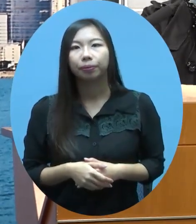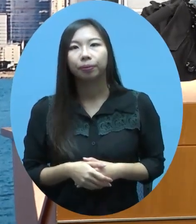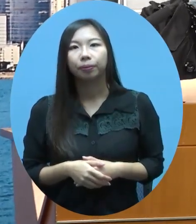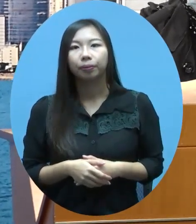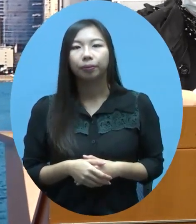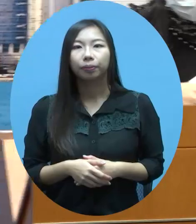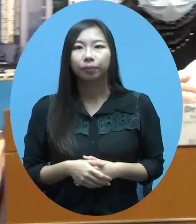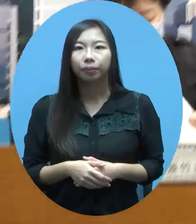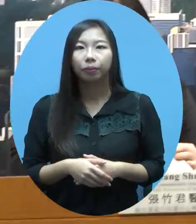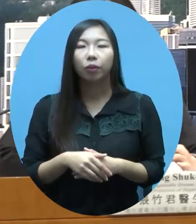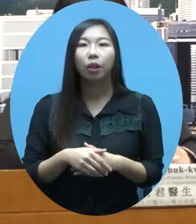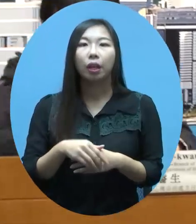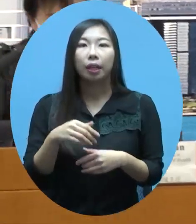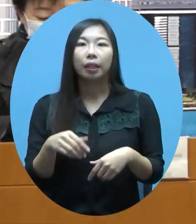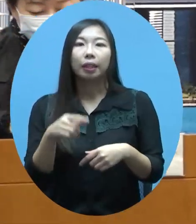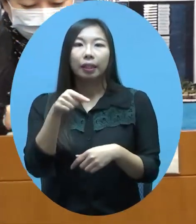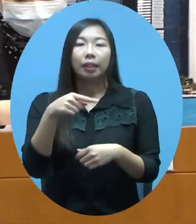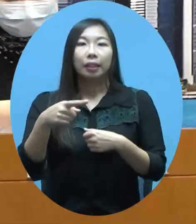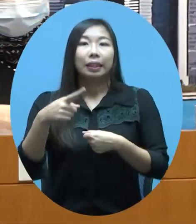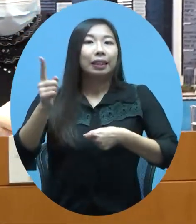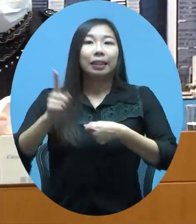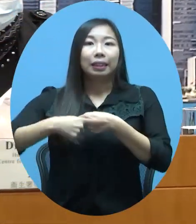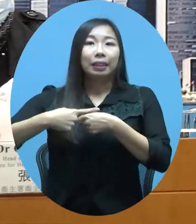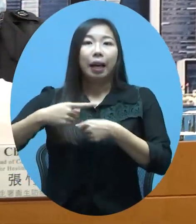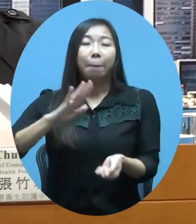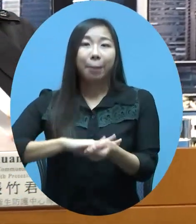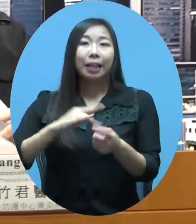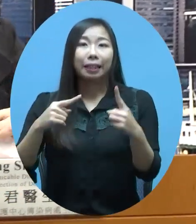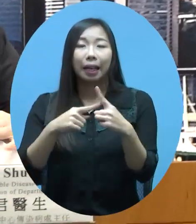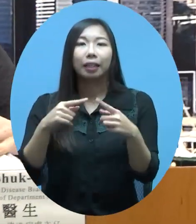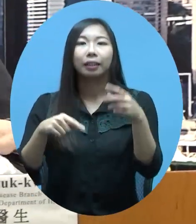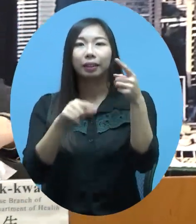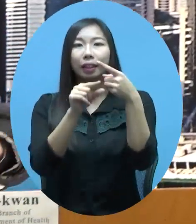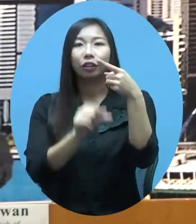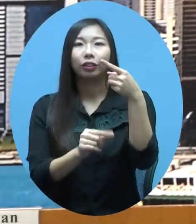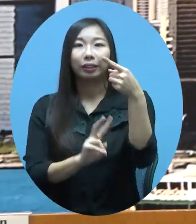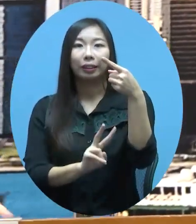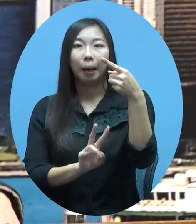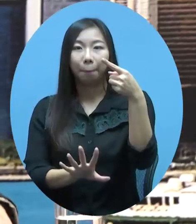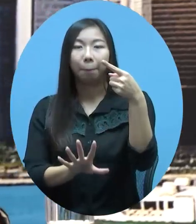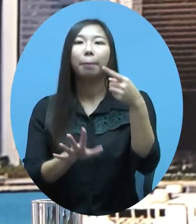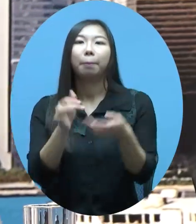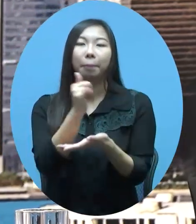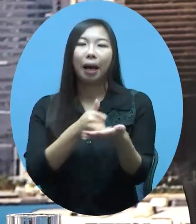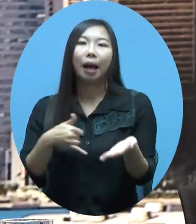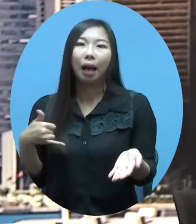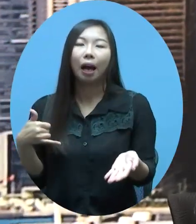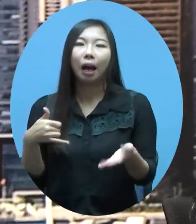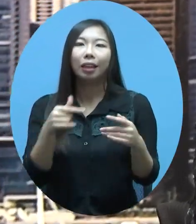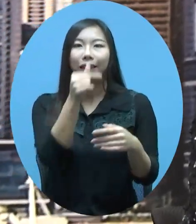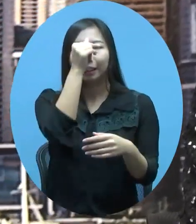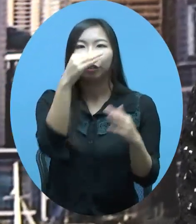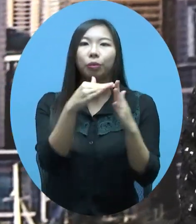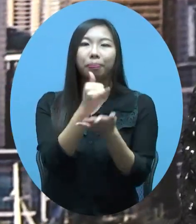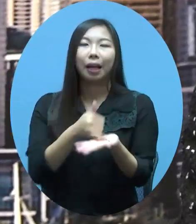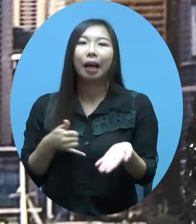講翻一號病人，咁一號病人咧就係1月25號出咗院啦，咁樣。咁之